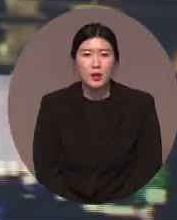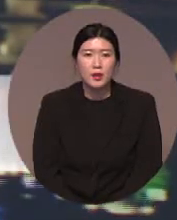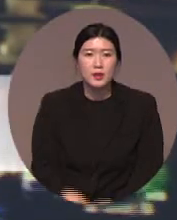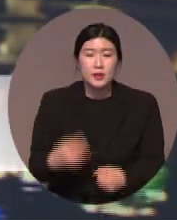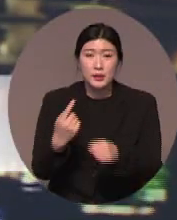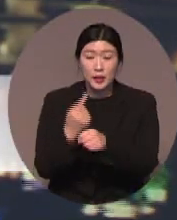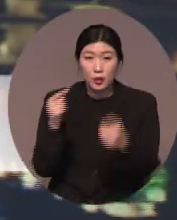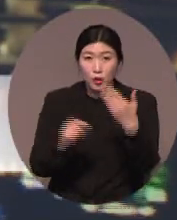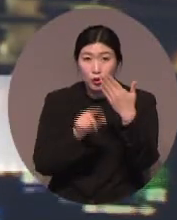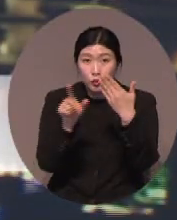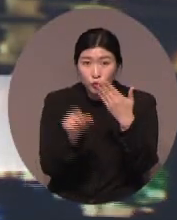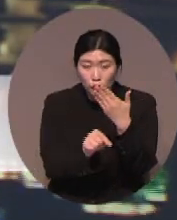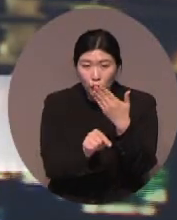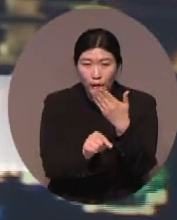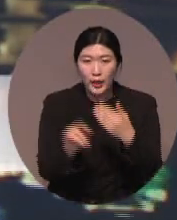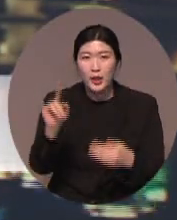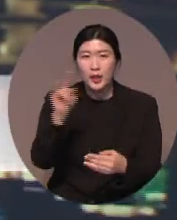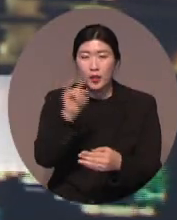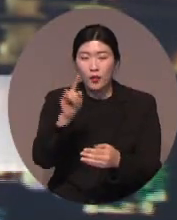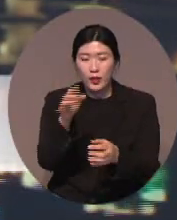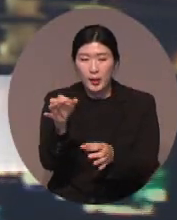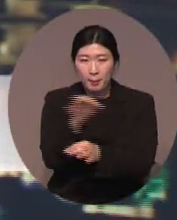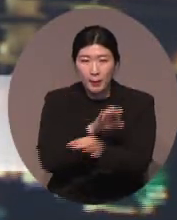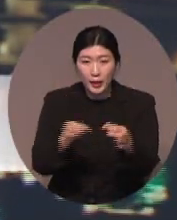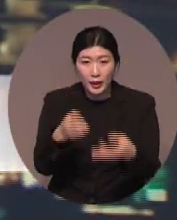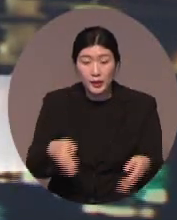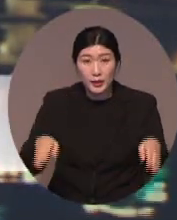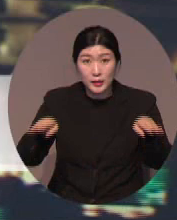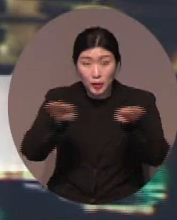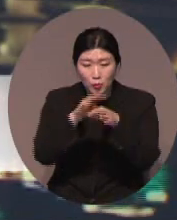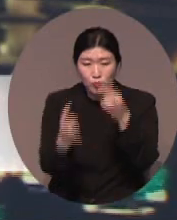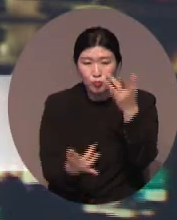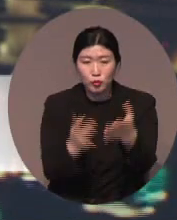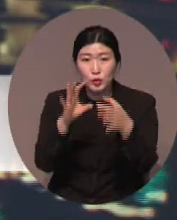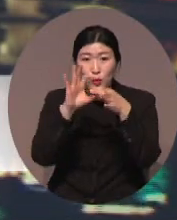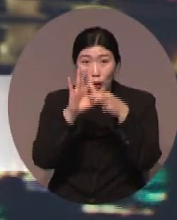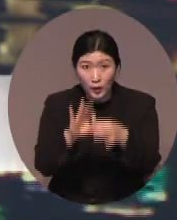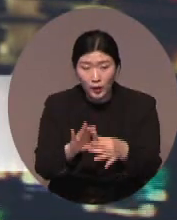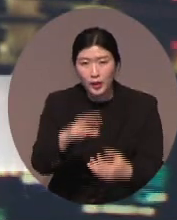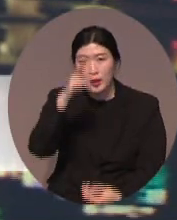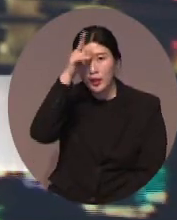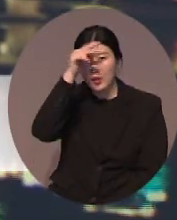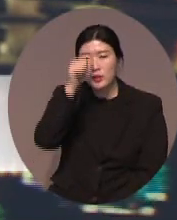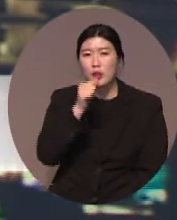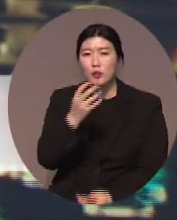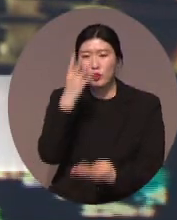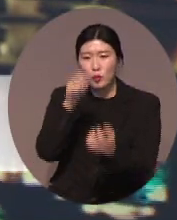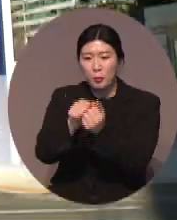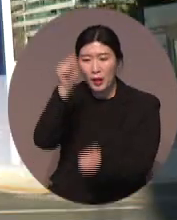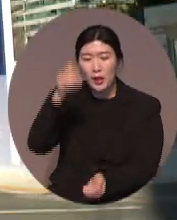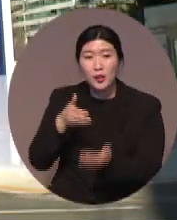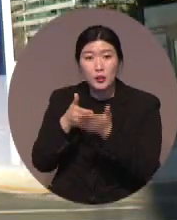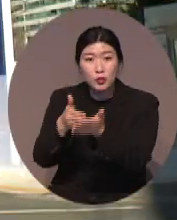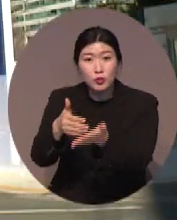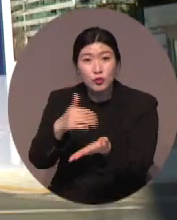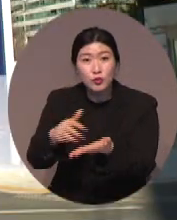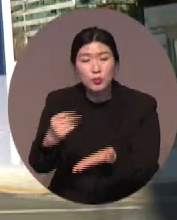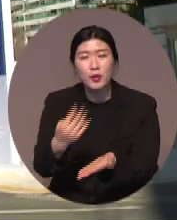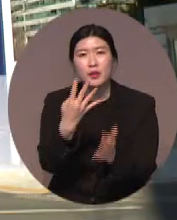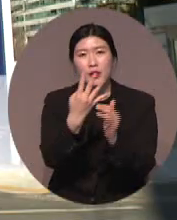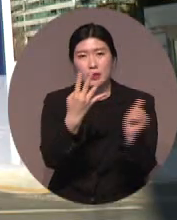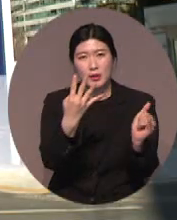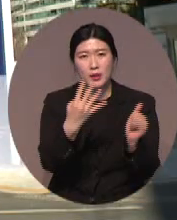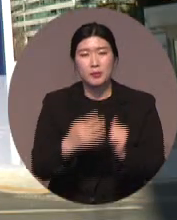지난해 9월 8명의 사상자를 낸 현대아울렛 대전점 화재와 관련해 경찰에 4명에 대한 사전 구속영장을